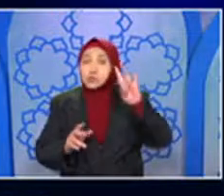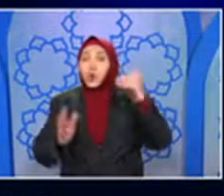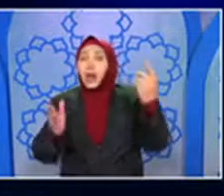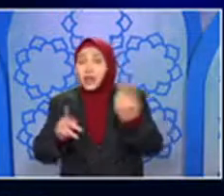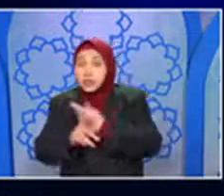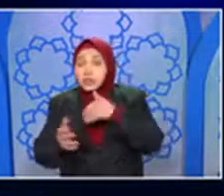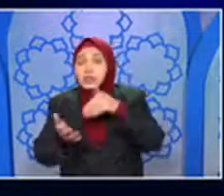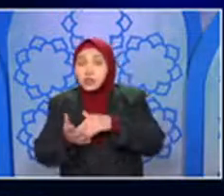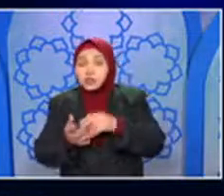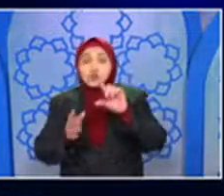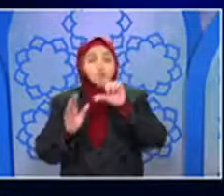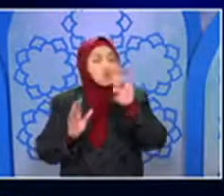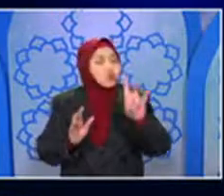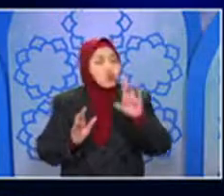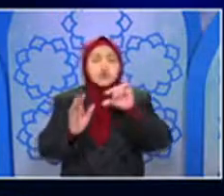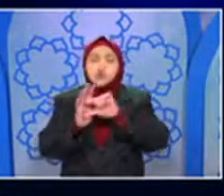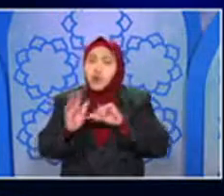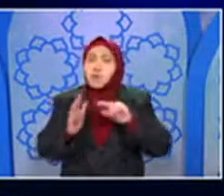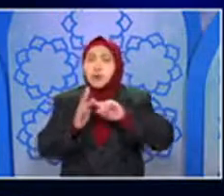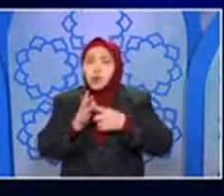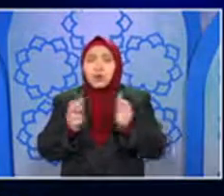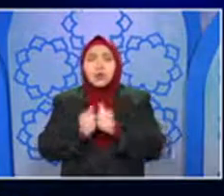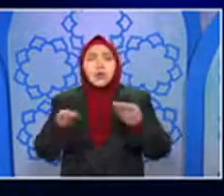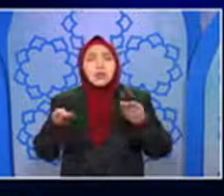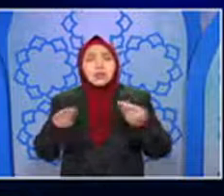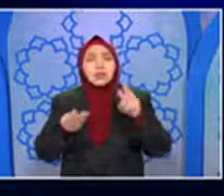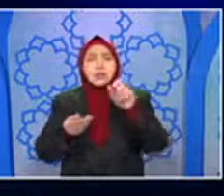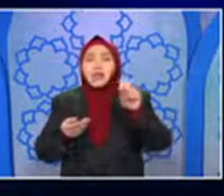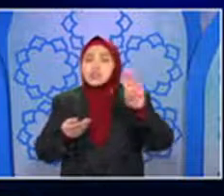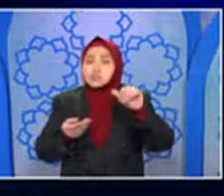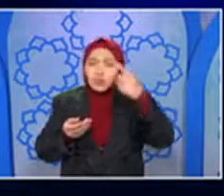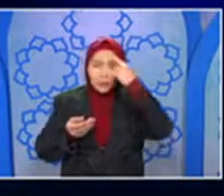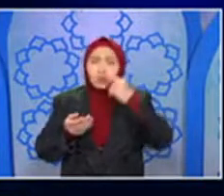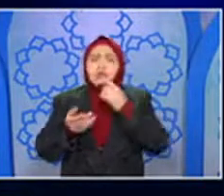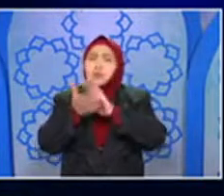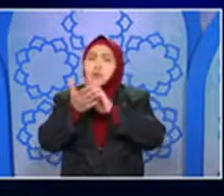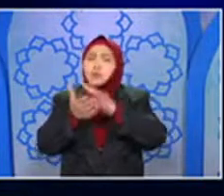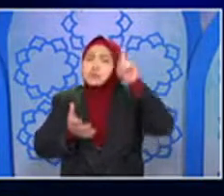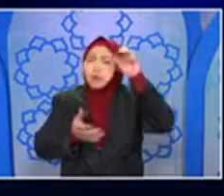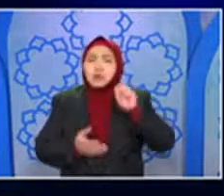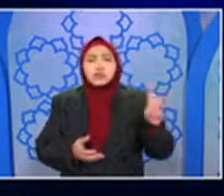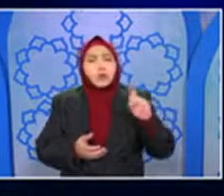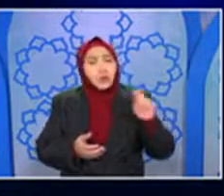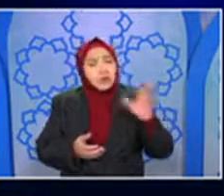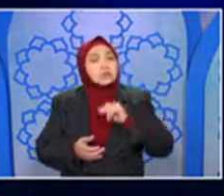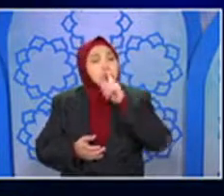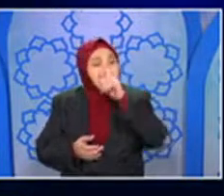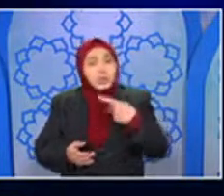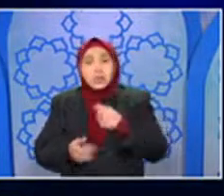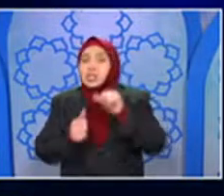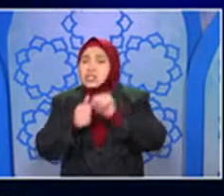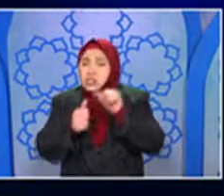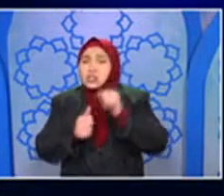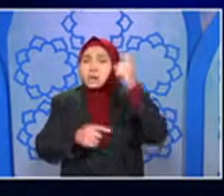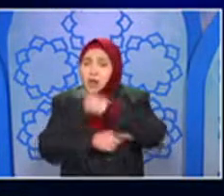Al-Musabbihat, tujuh surah yang bermula dengan tasbih untuk kita menyucikan Allah Subhanahu Wa Taala. Sebenarnya kita setiap hari